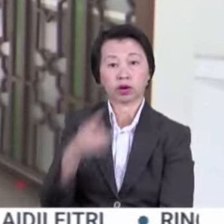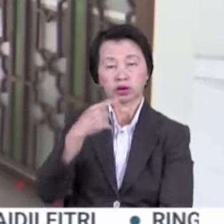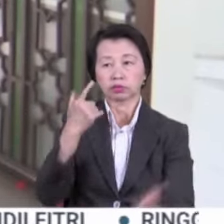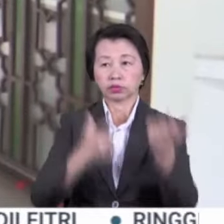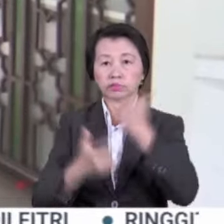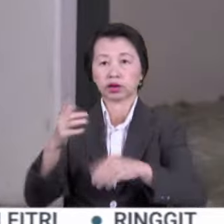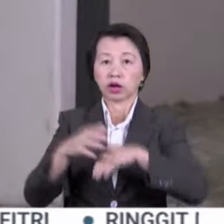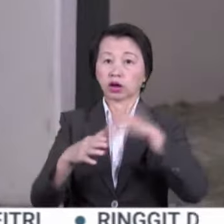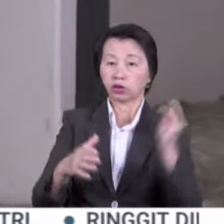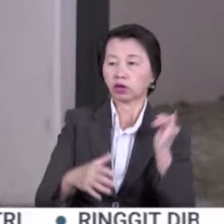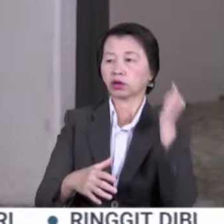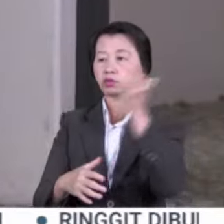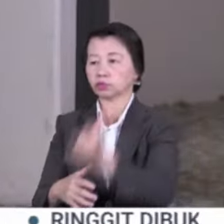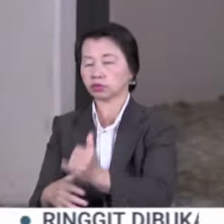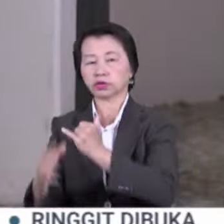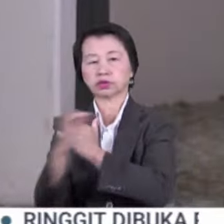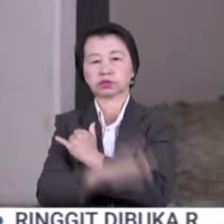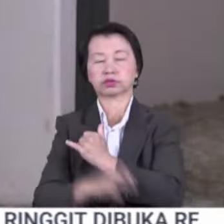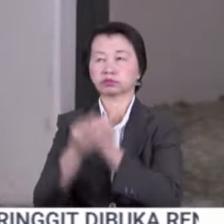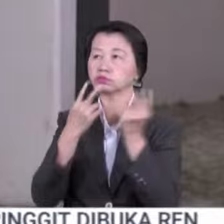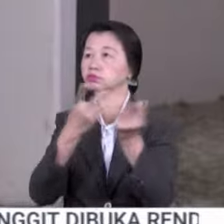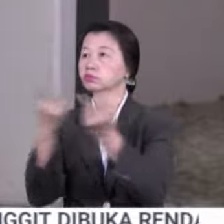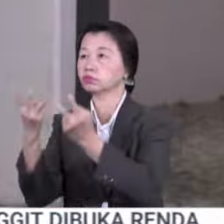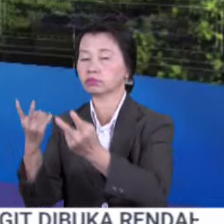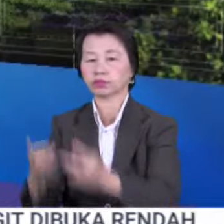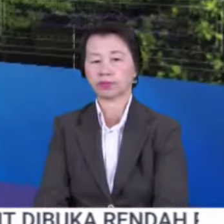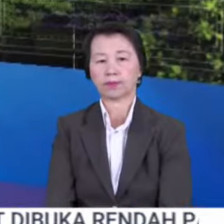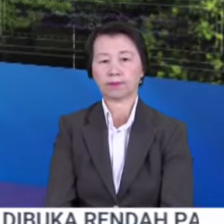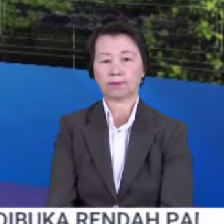yang berkunjung ke negeri ini